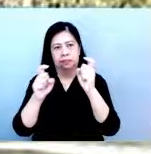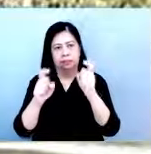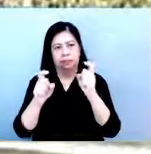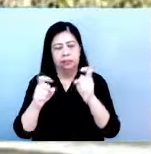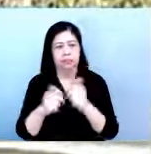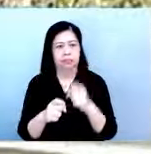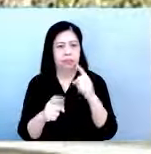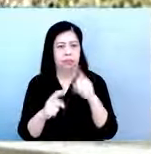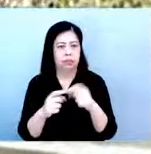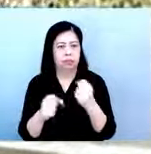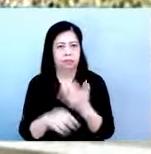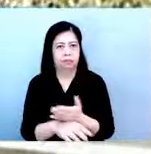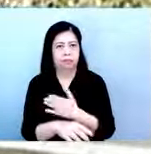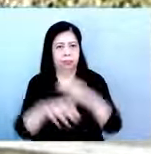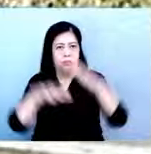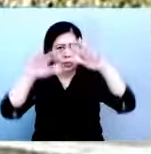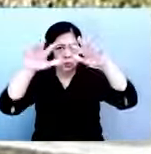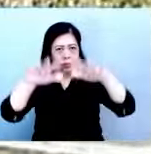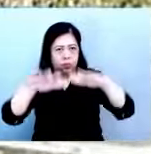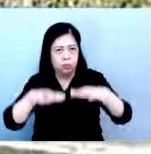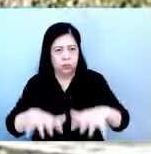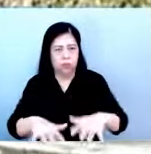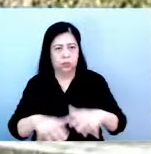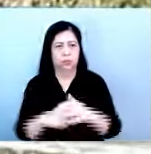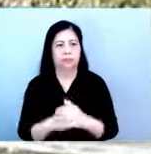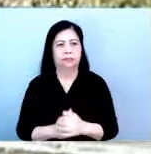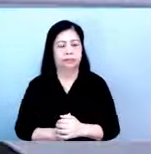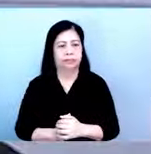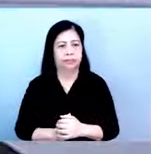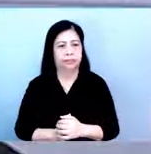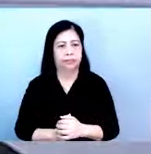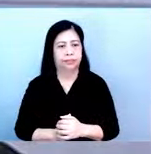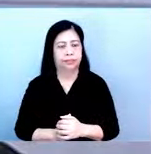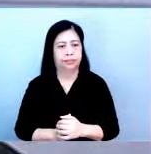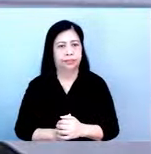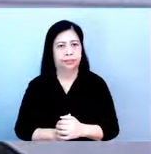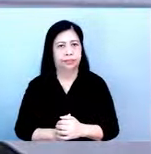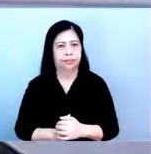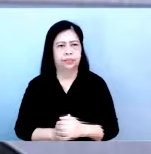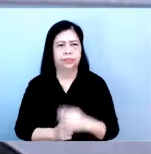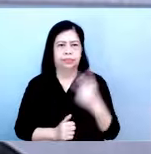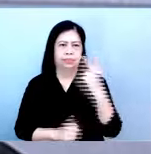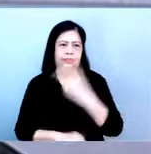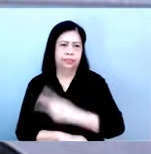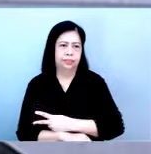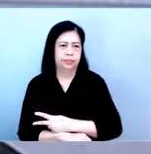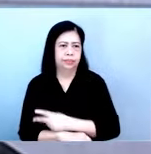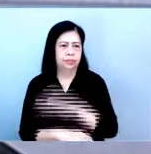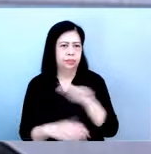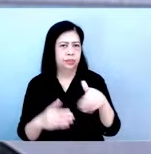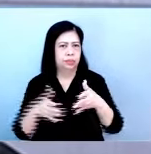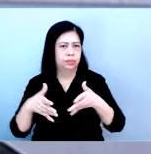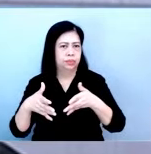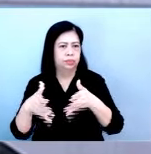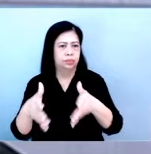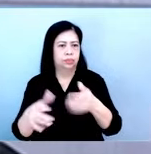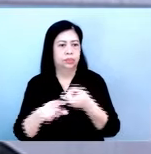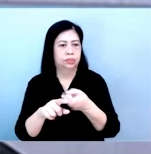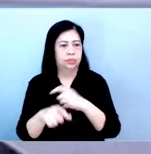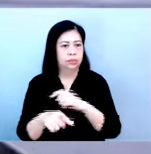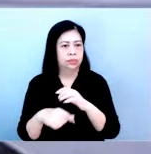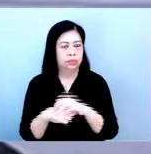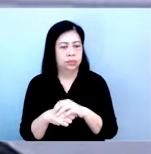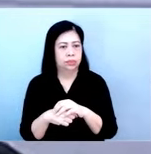para mapahupa ang baha sa bayan. I am hopeful with the most of 2 days, yung the whole stretch from